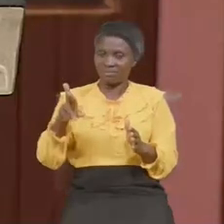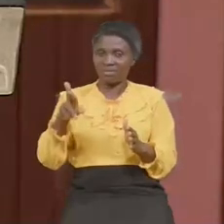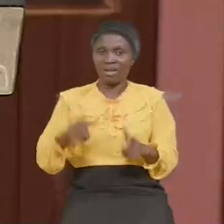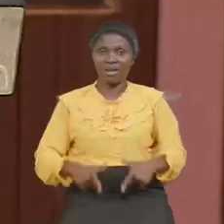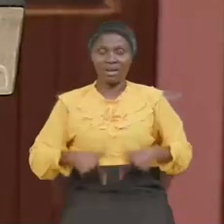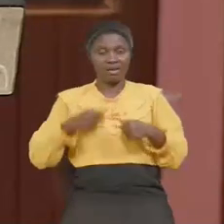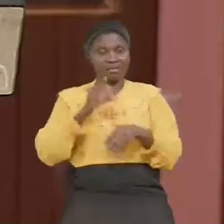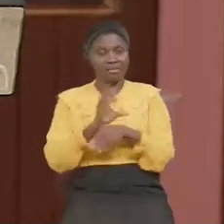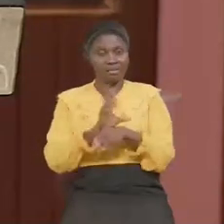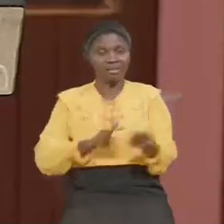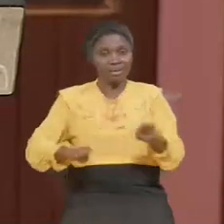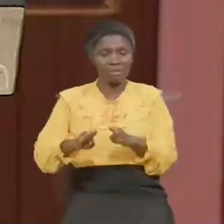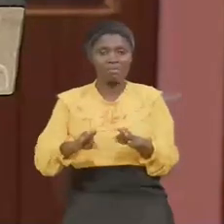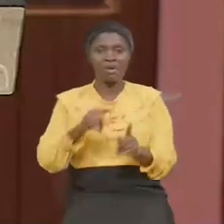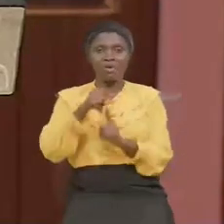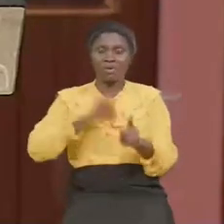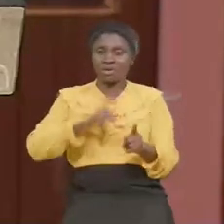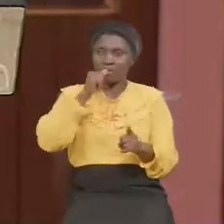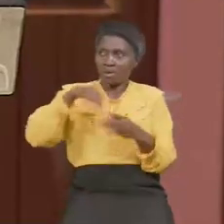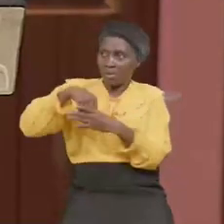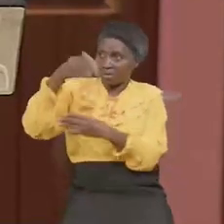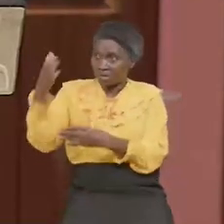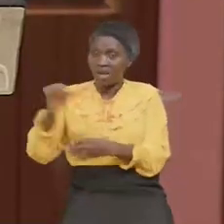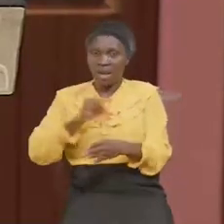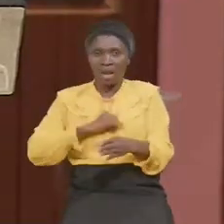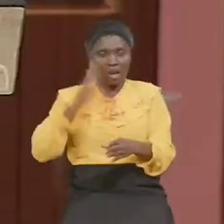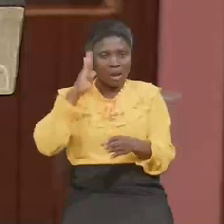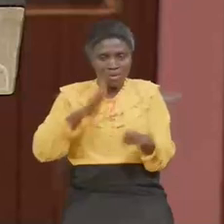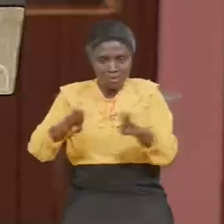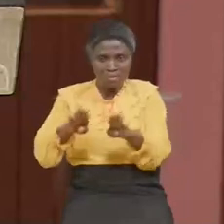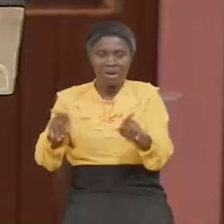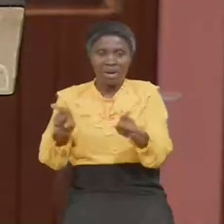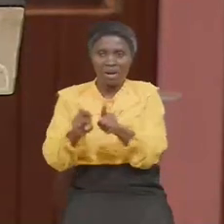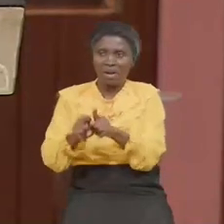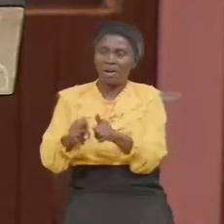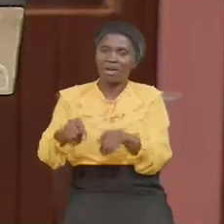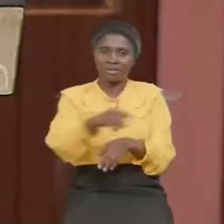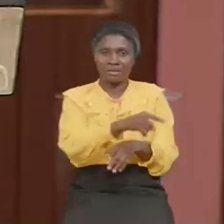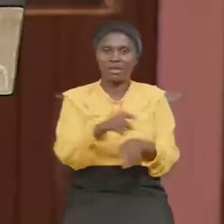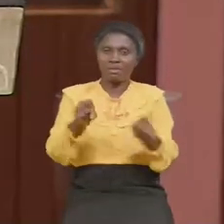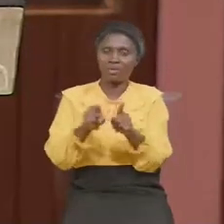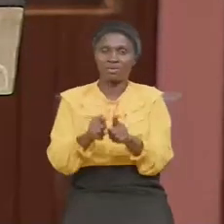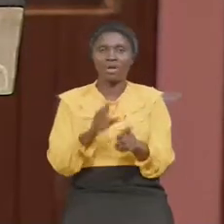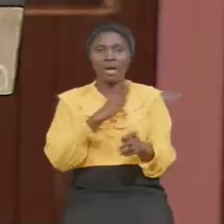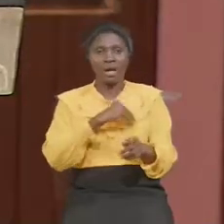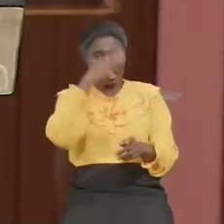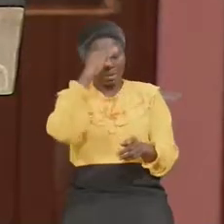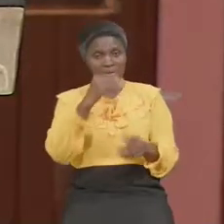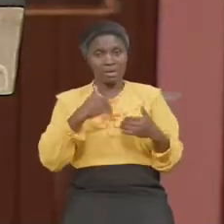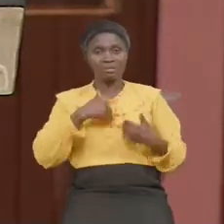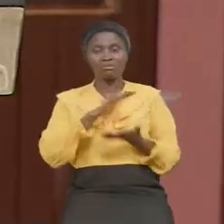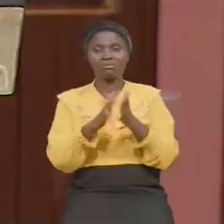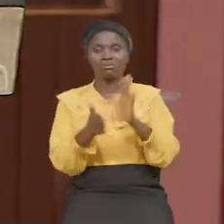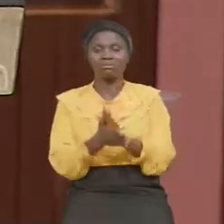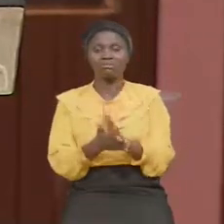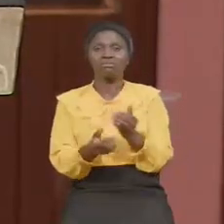là. Et je vais porter ça, je serai comme eux. Et l'homme est vaincu dans sa famille. Il était